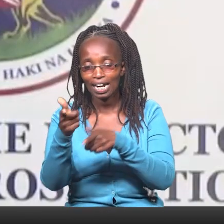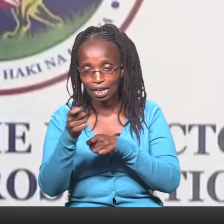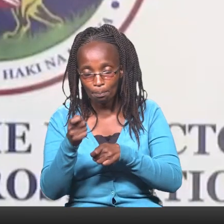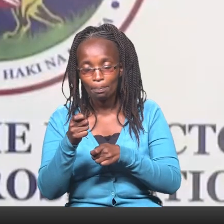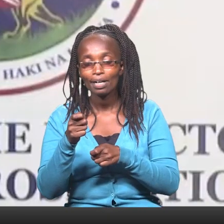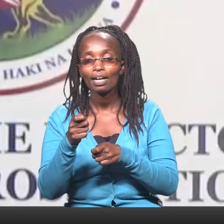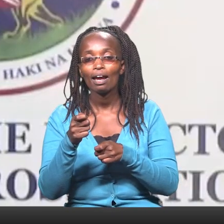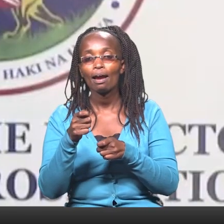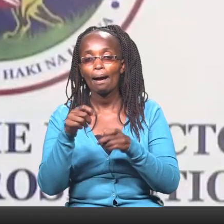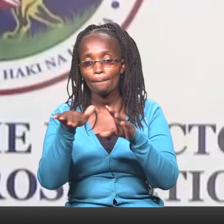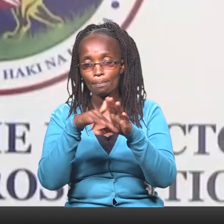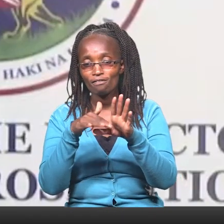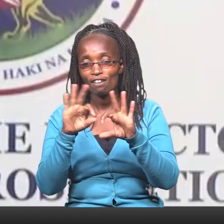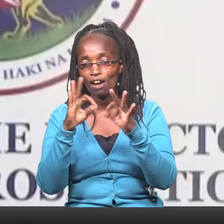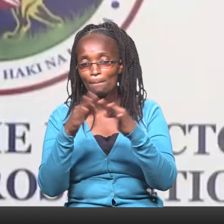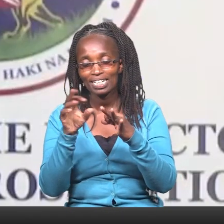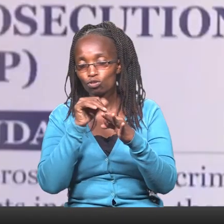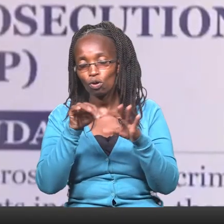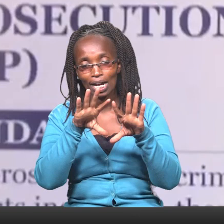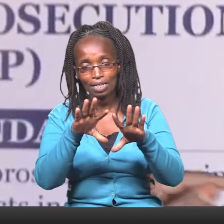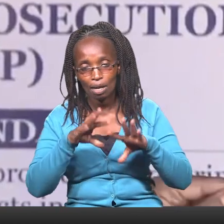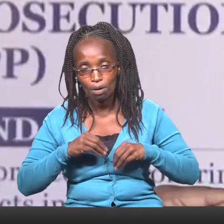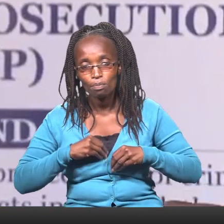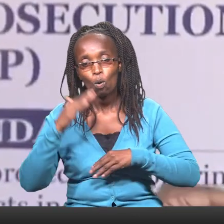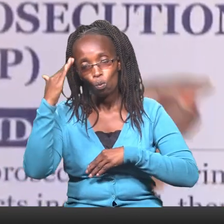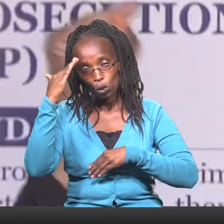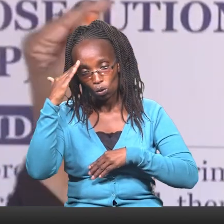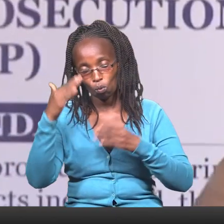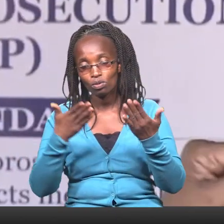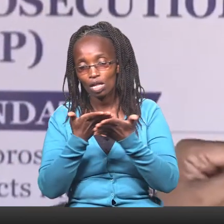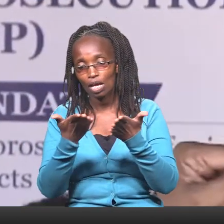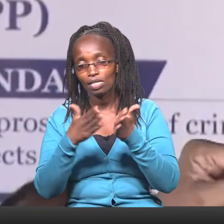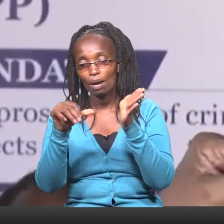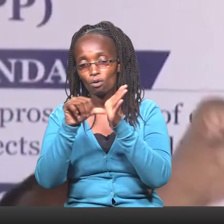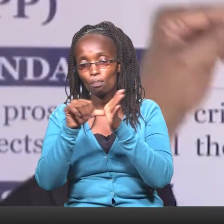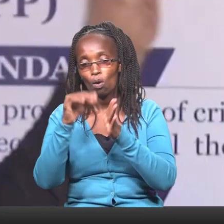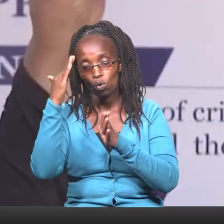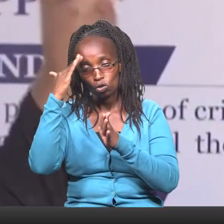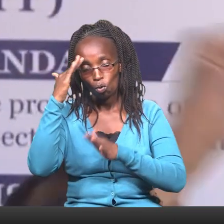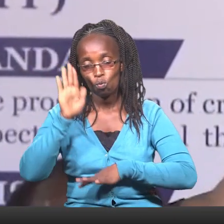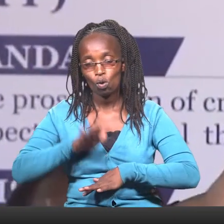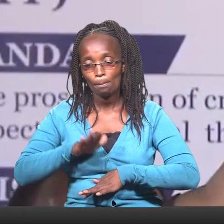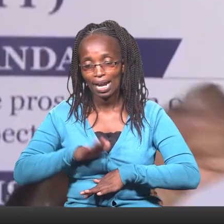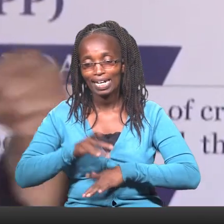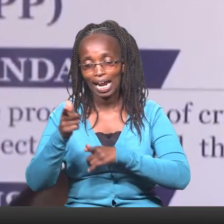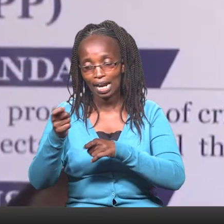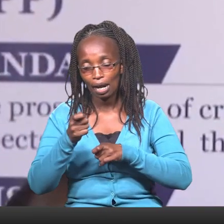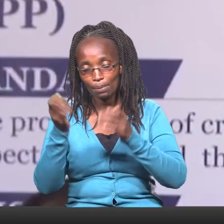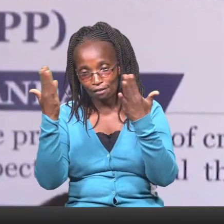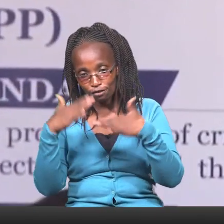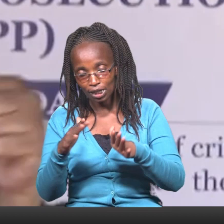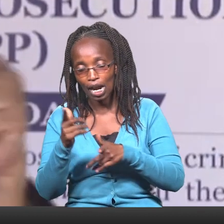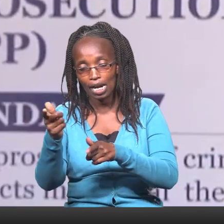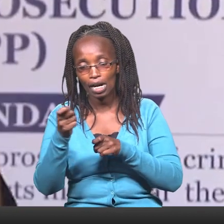defilement, hakuna maslaha itakubaliwa. We know there have been a problem. We know women have been raped of my